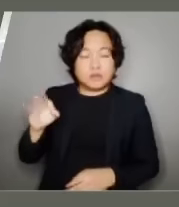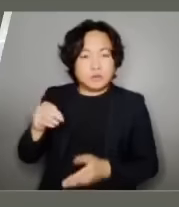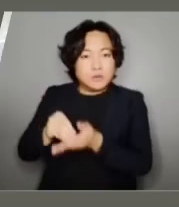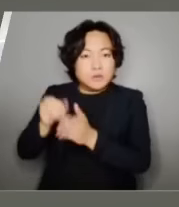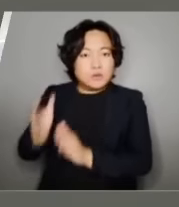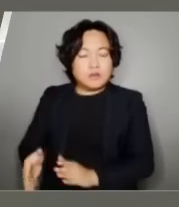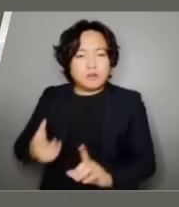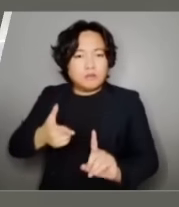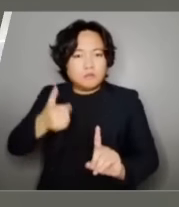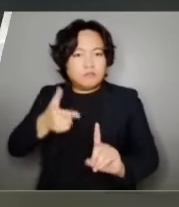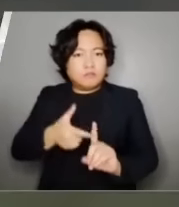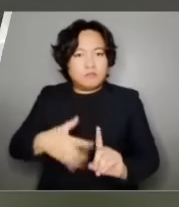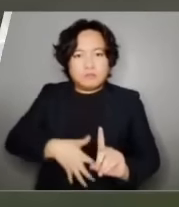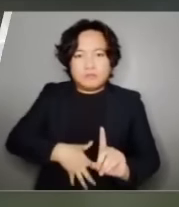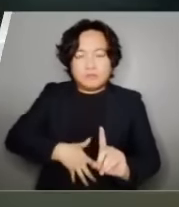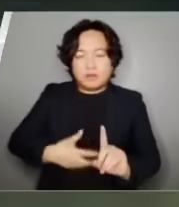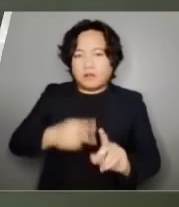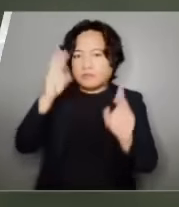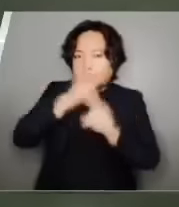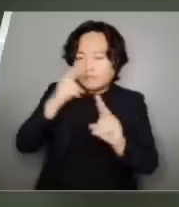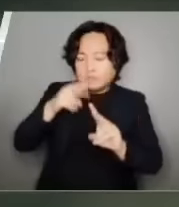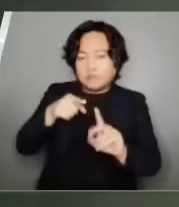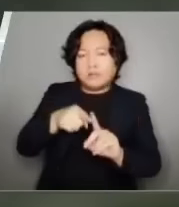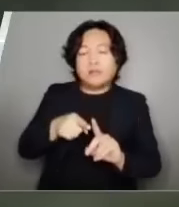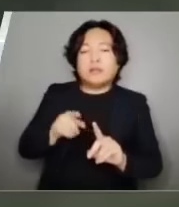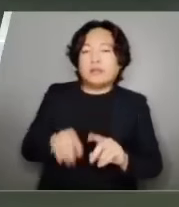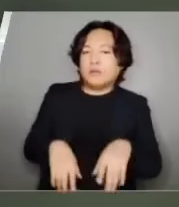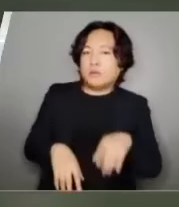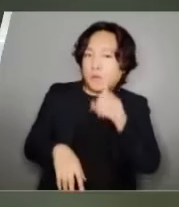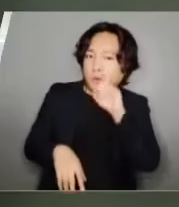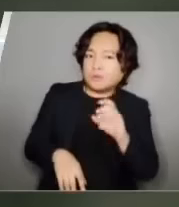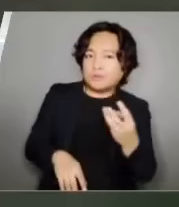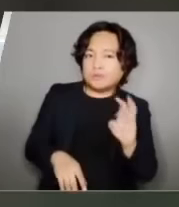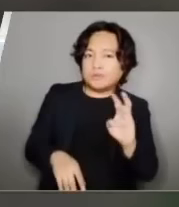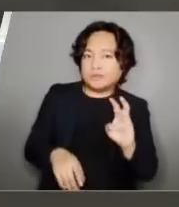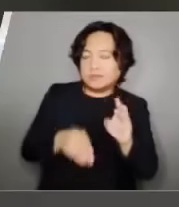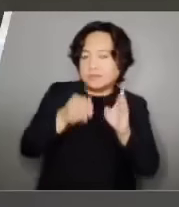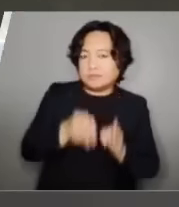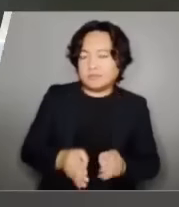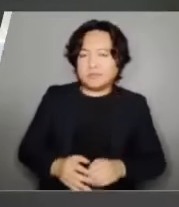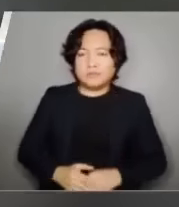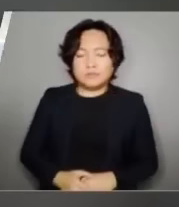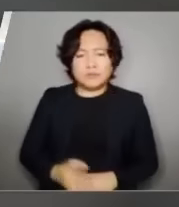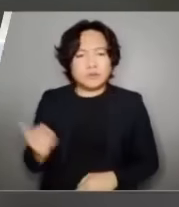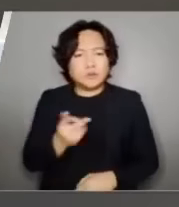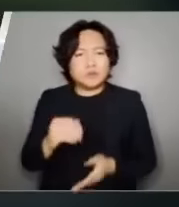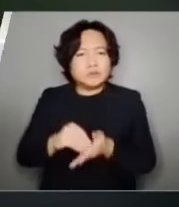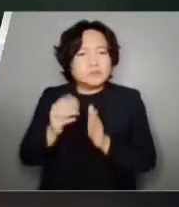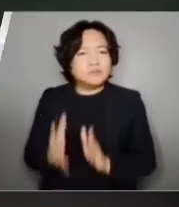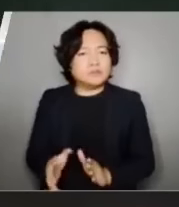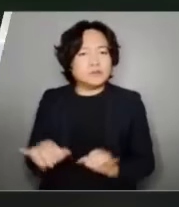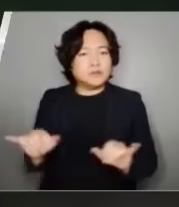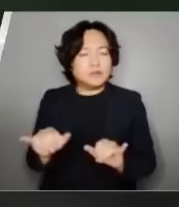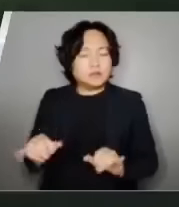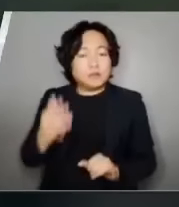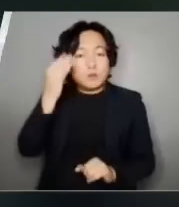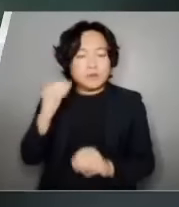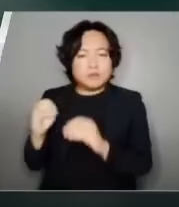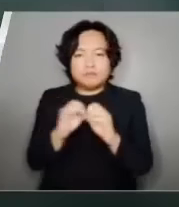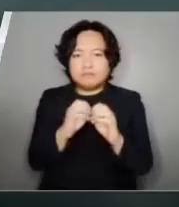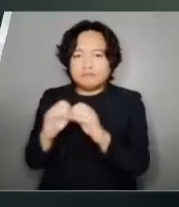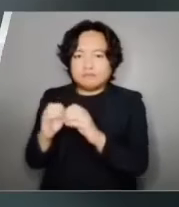estudyante na 16-anyos. Ayon sa pulisya, nagkaroon ng hindi pagkakaunawaan ang grupo ng sospek at biktima. Isang sumpak